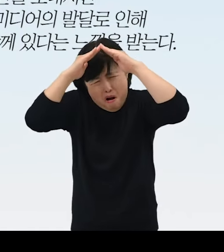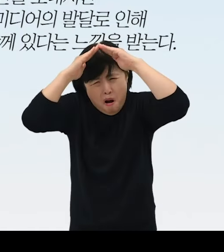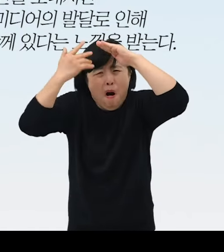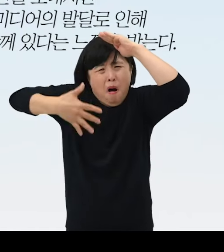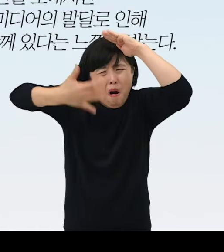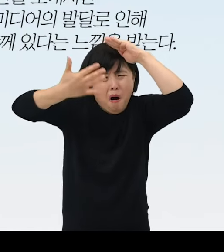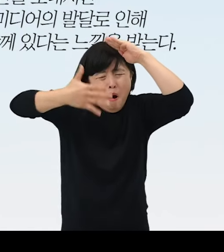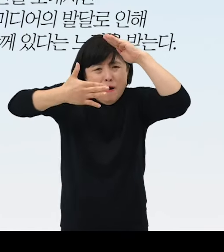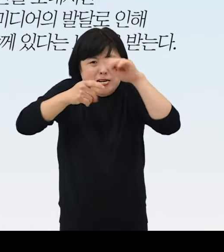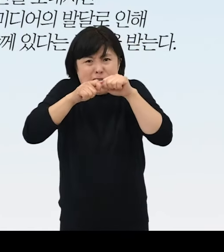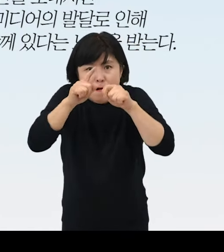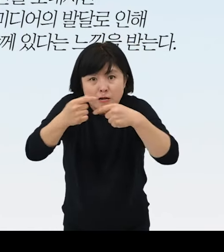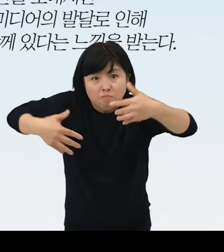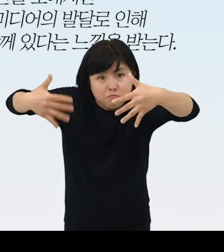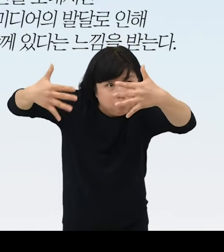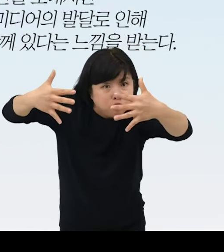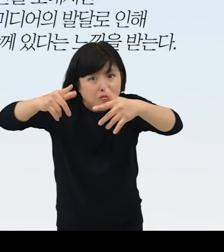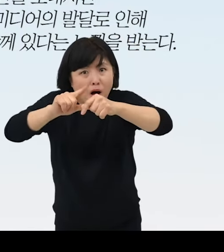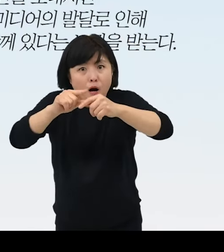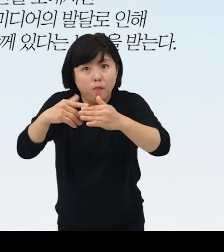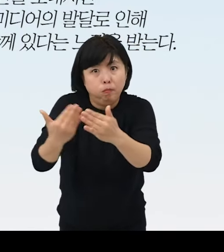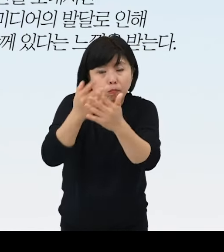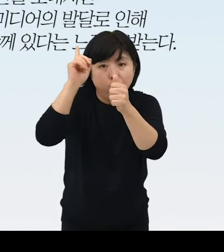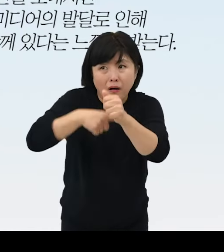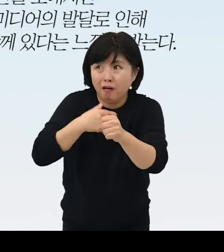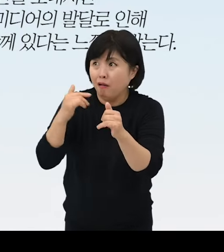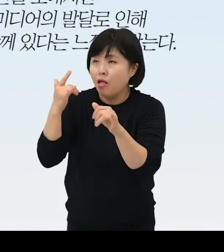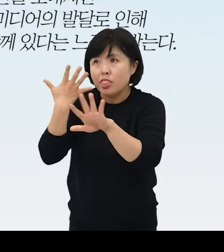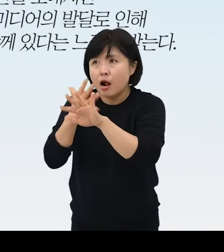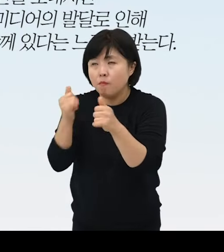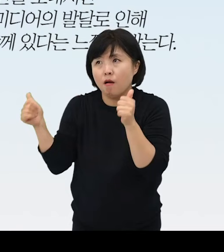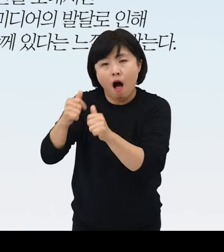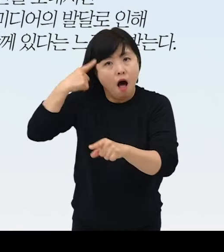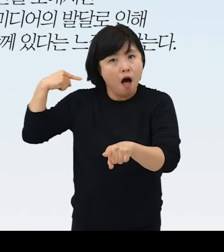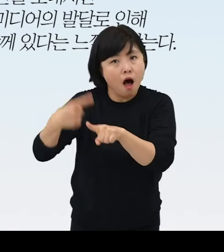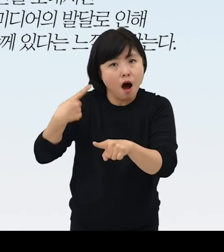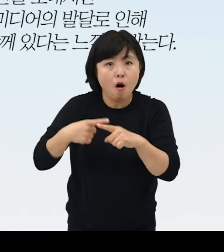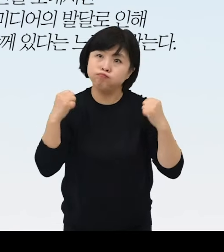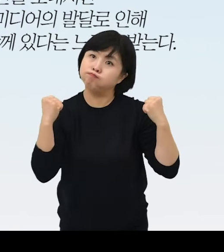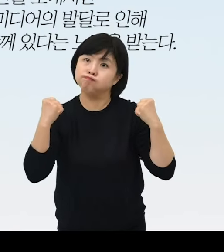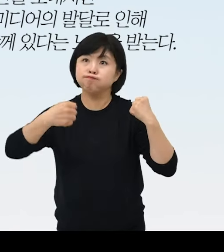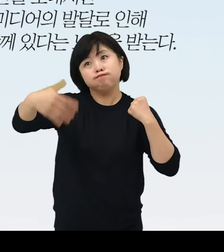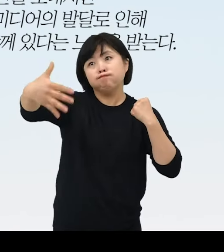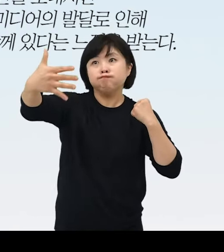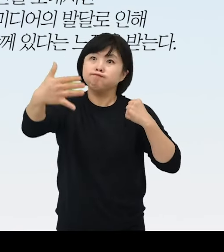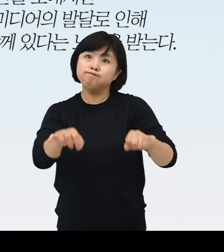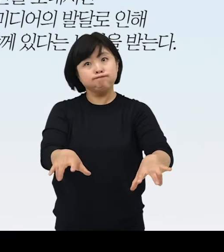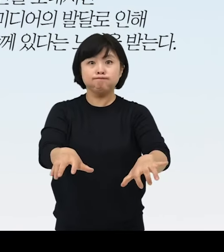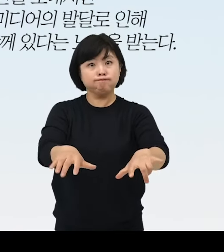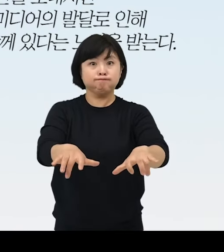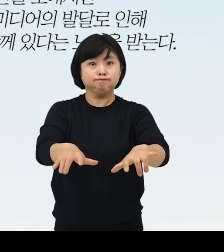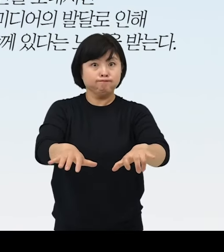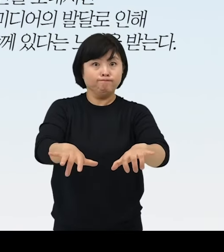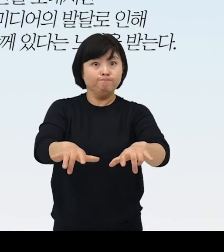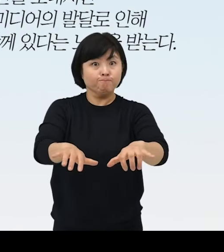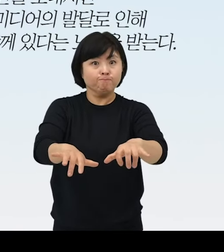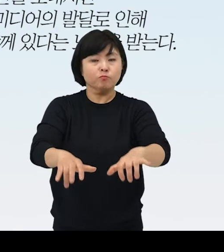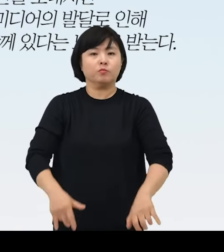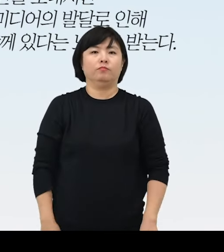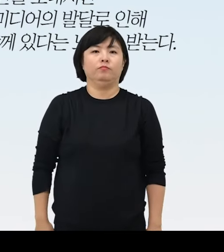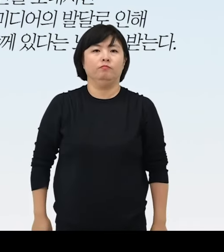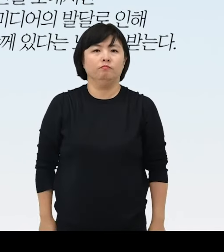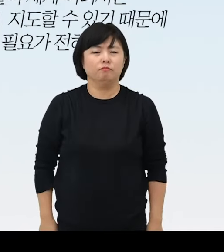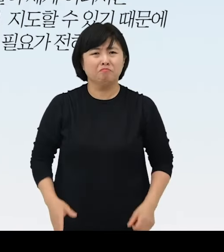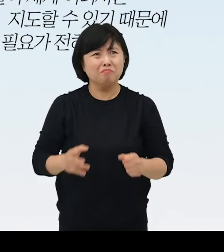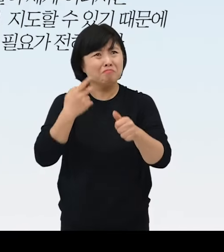더 많은 시간을 보내지만, 매우 정교해진 쌍방향 미디어의 발달로 인해 하루 종일 다른 누군가와 함께 있다는 느낌을